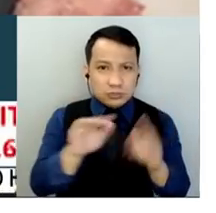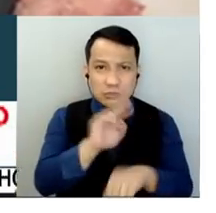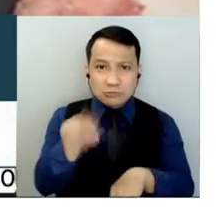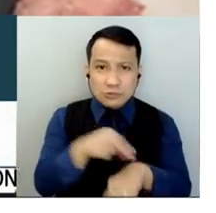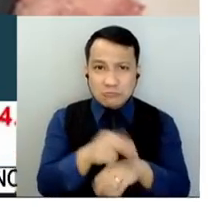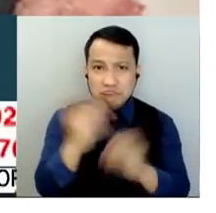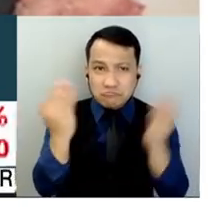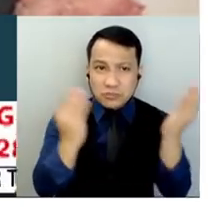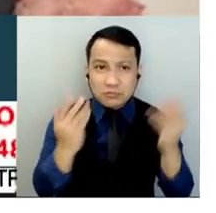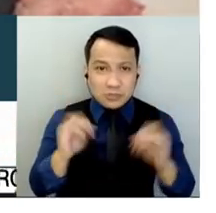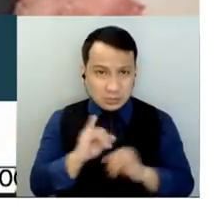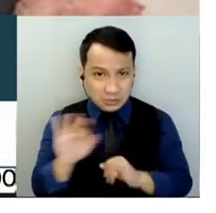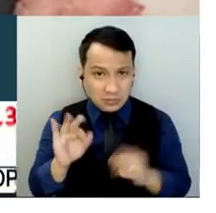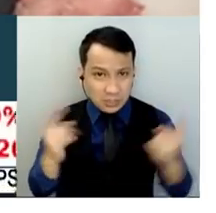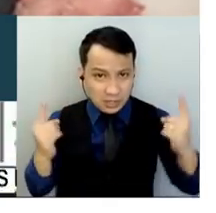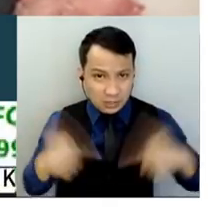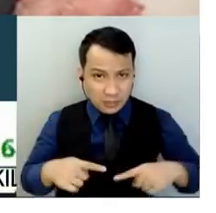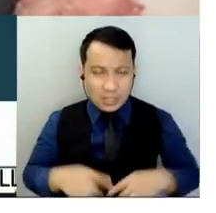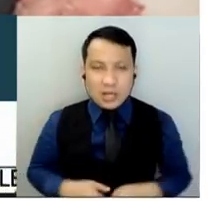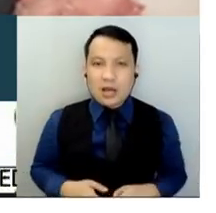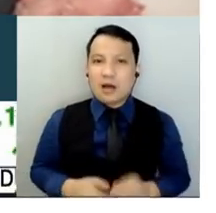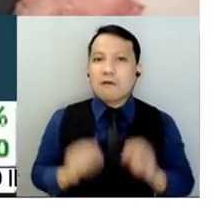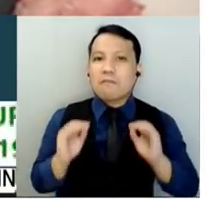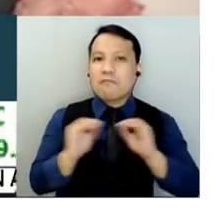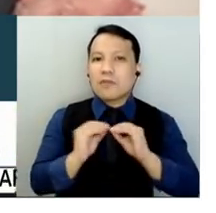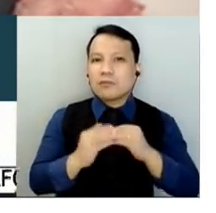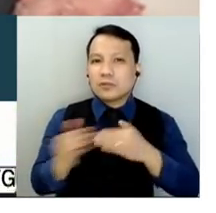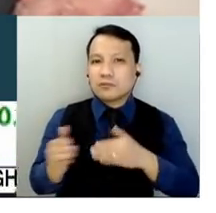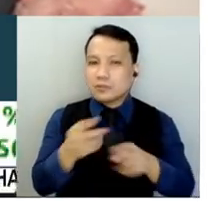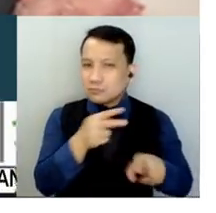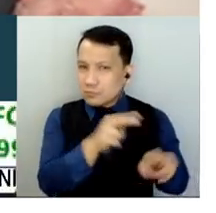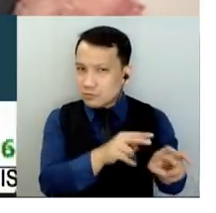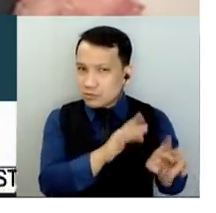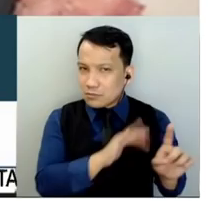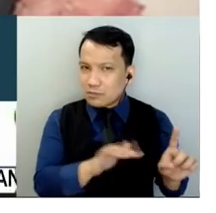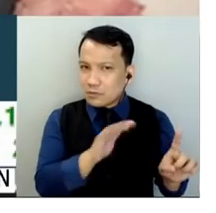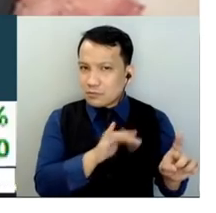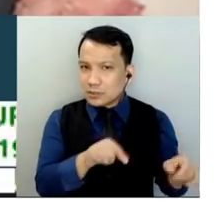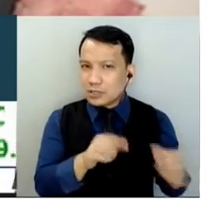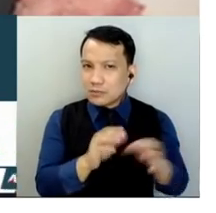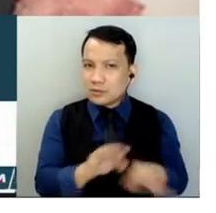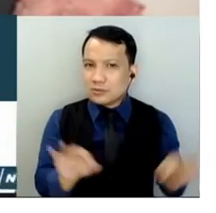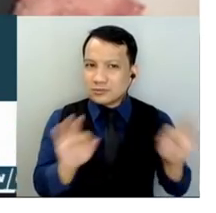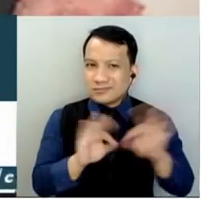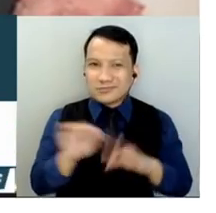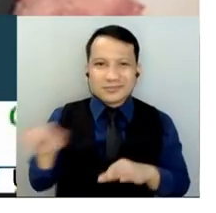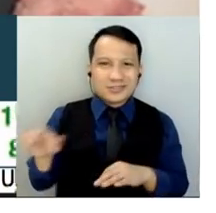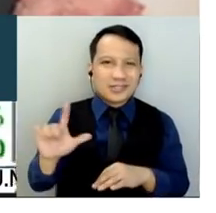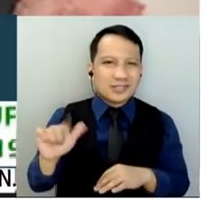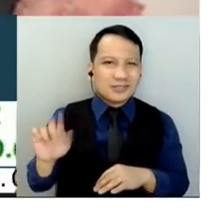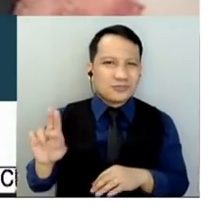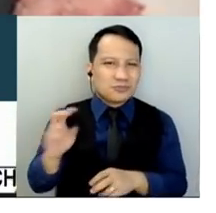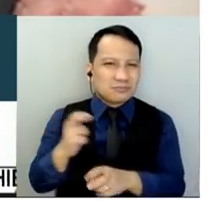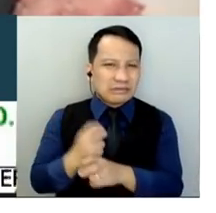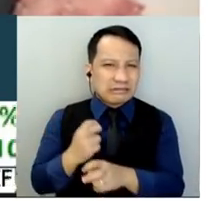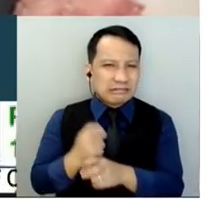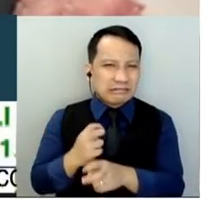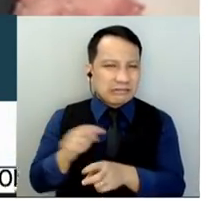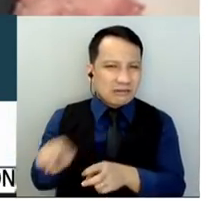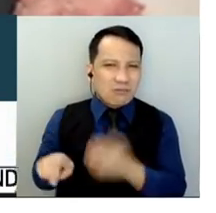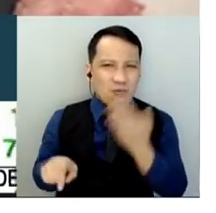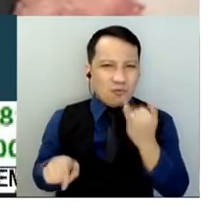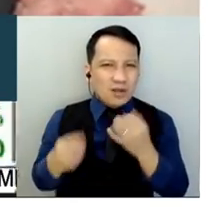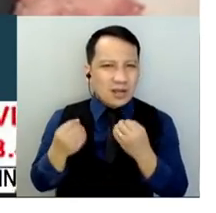sakali man mangyari yon, mas mababantayan natin. Mm. Pero yung pagdating sa LGUs, mas mahirap yun eh. Kasi